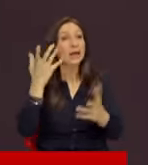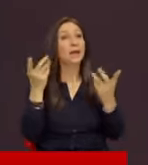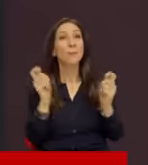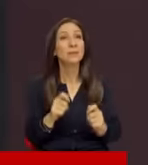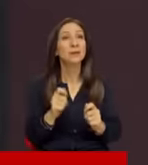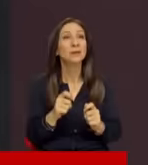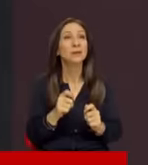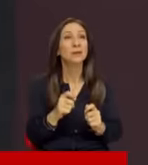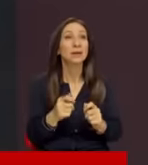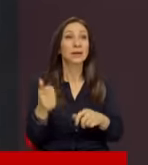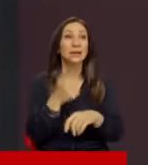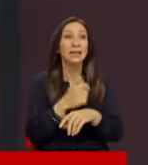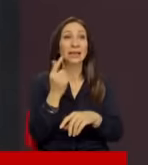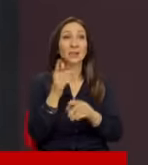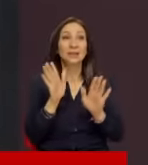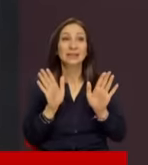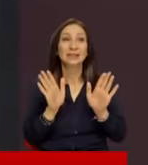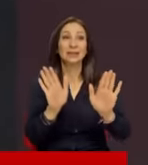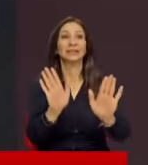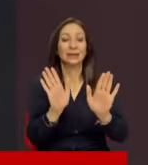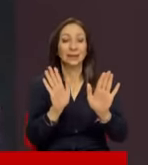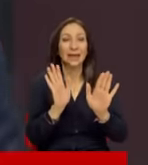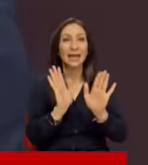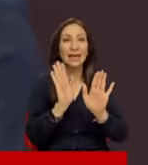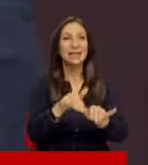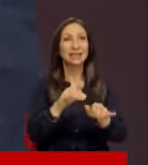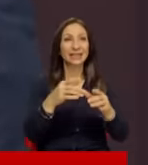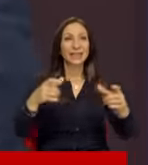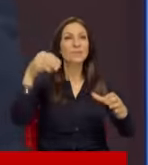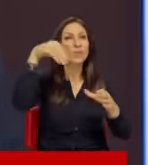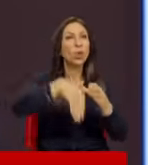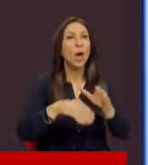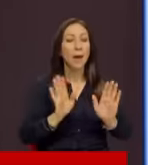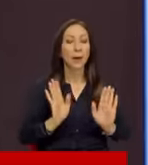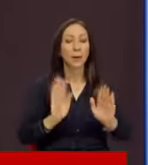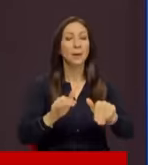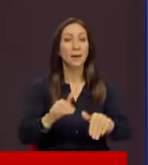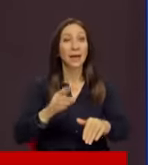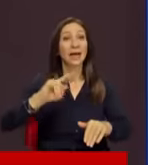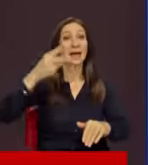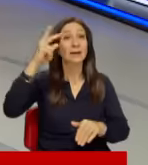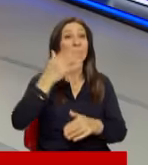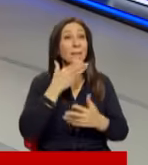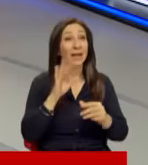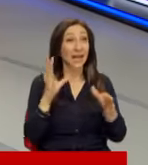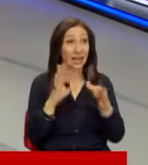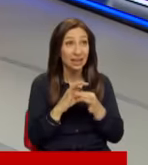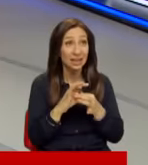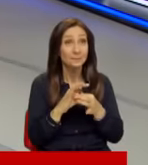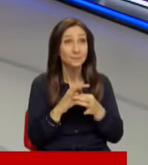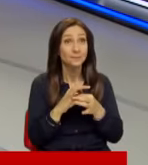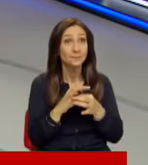yaptı? İktidarı azıcık arkadan dipsiz kuyuya itiverdi. Kademeli emeklilikle ilgili